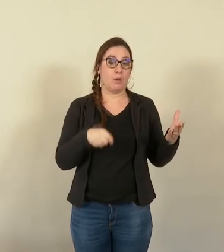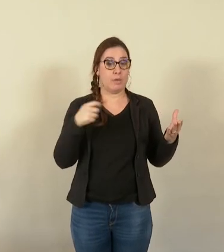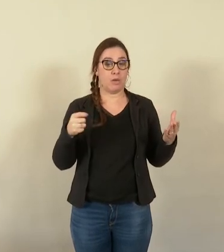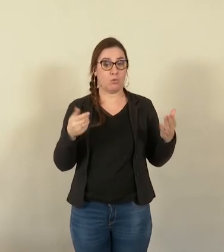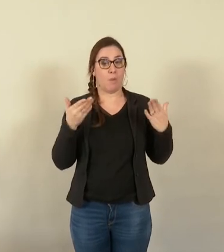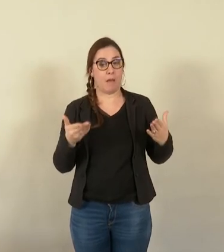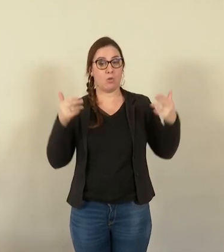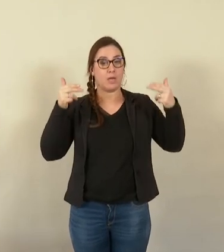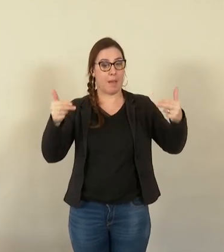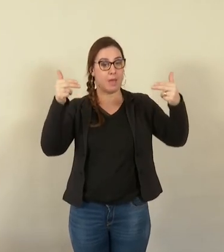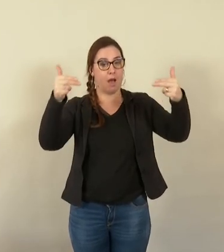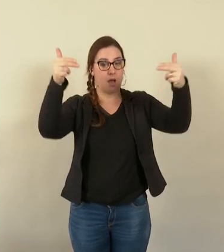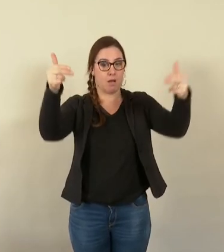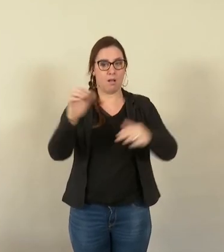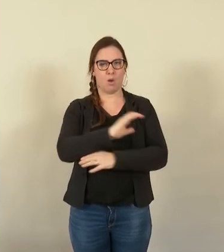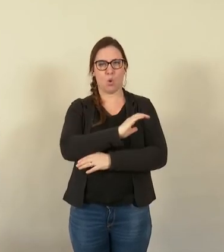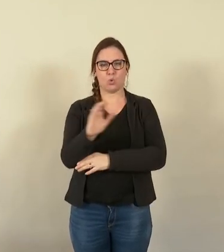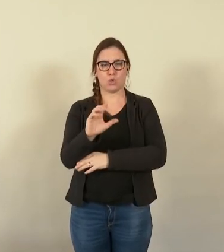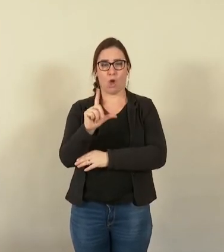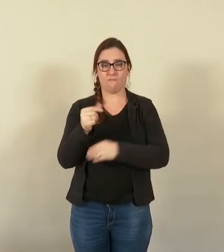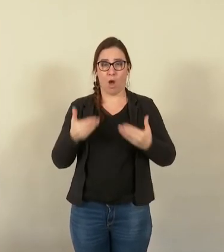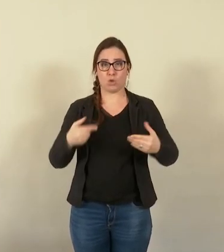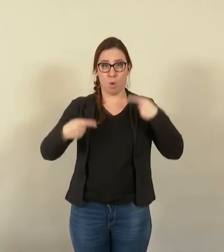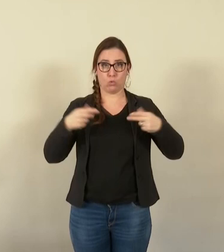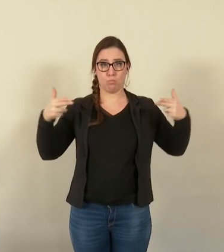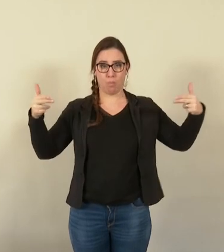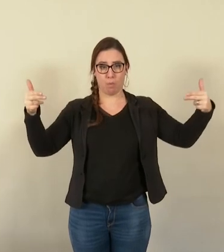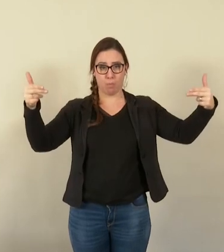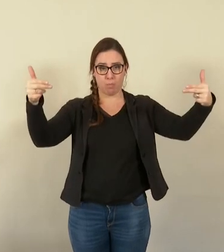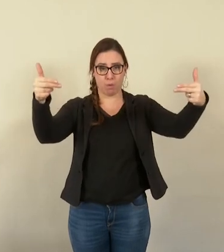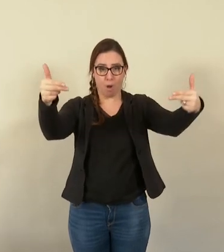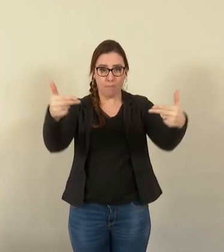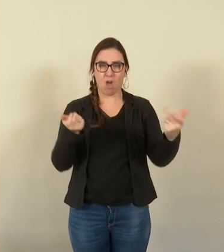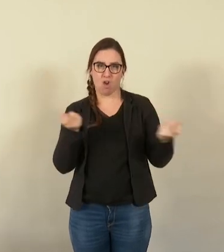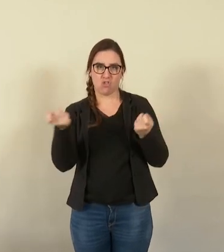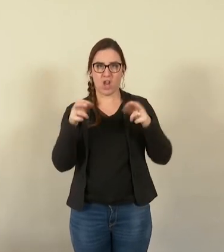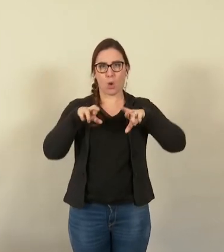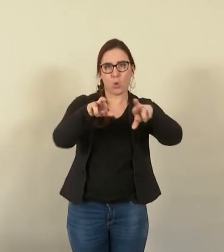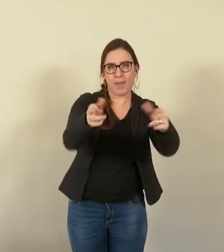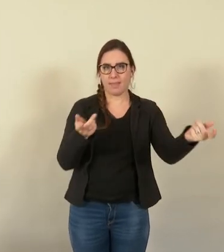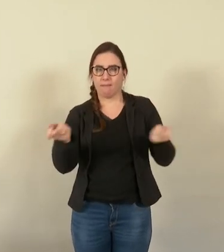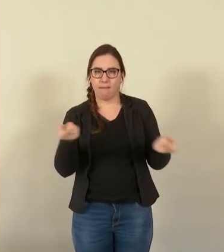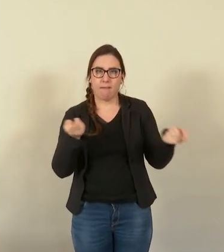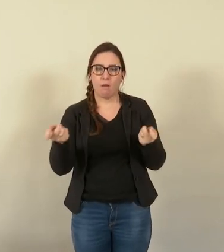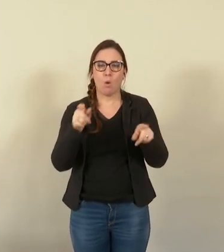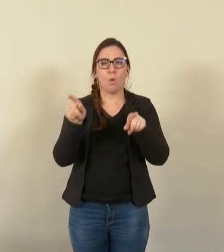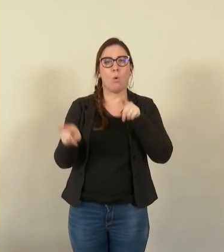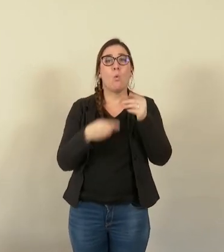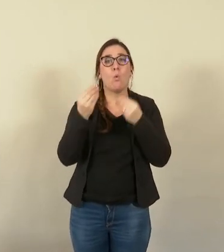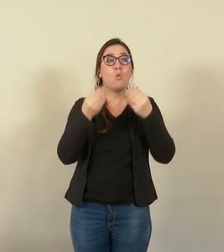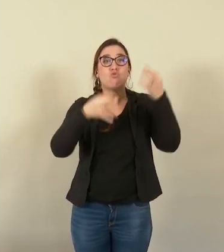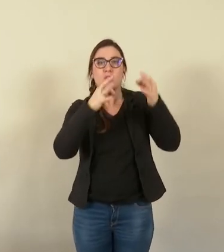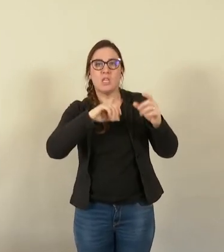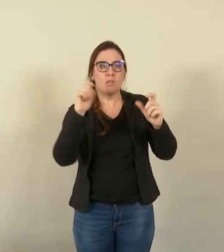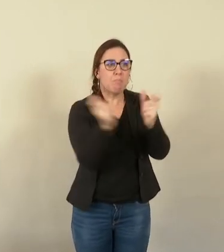caméras à Grenoble il y en a 120 C en ce moment et que elles servent à la régulation urbaine et qu'elles peuvent servir des réquisitions de de justice